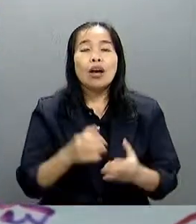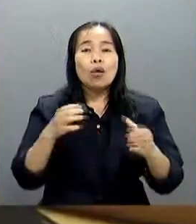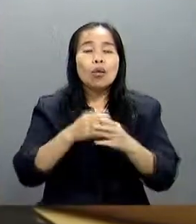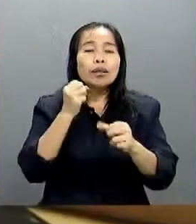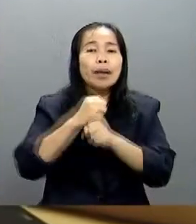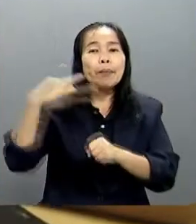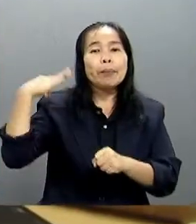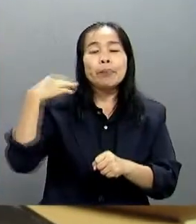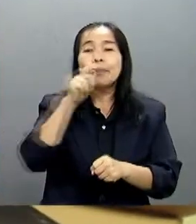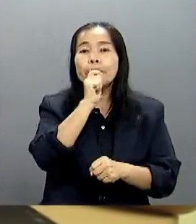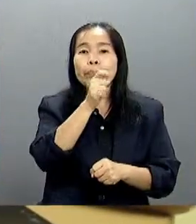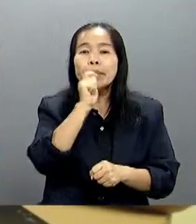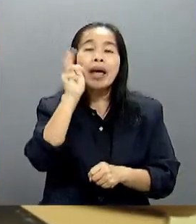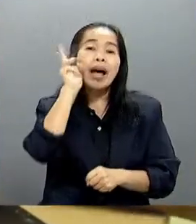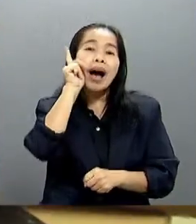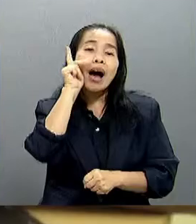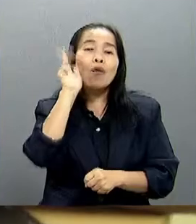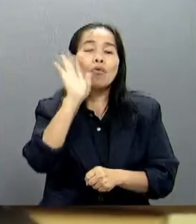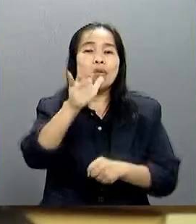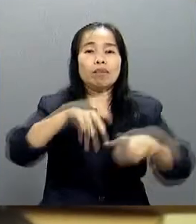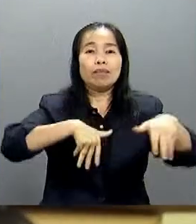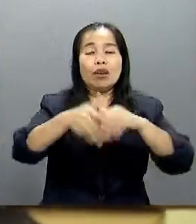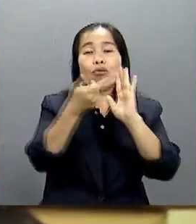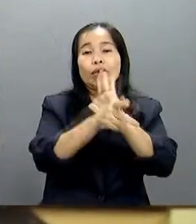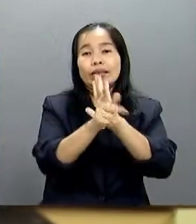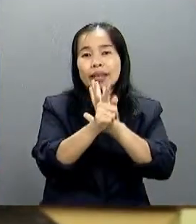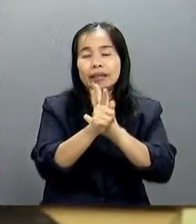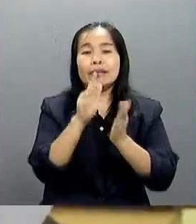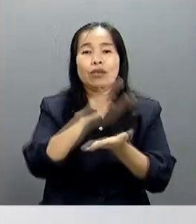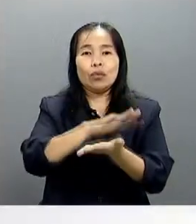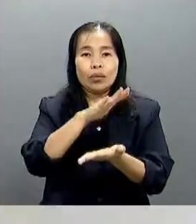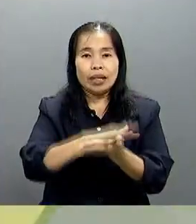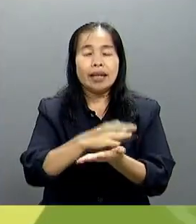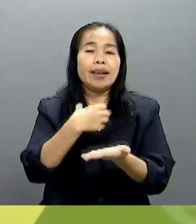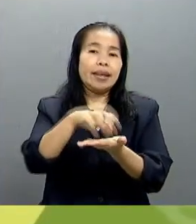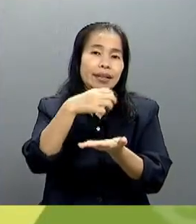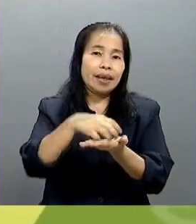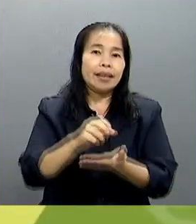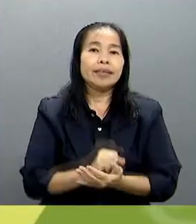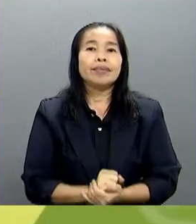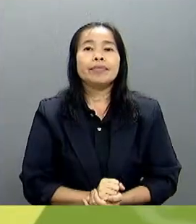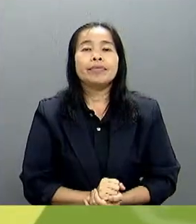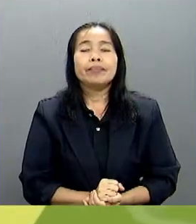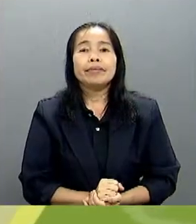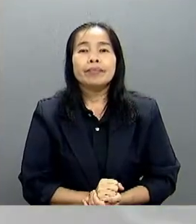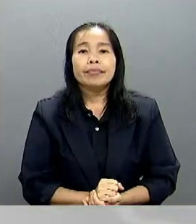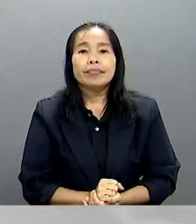เรียนเทศบาลบ้านโดนชัยจังหวัดขอนแก่นรายงาน